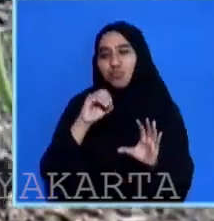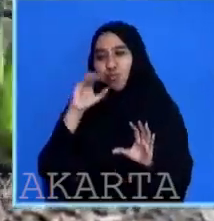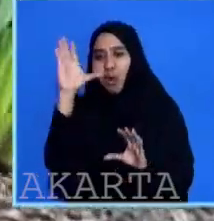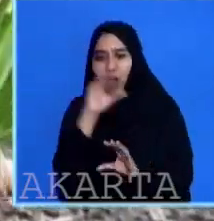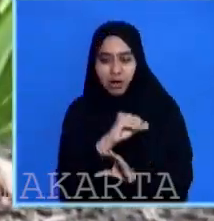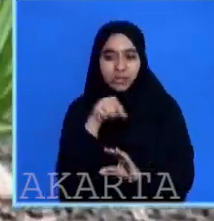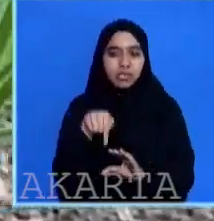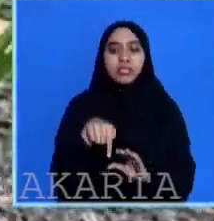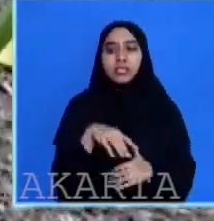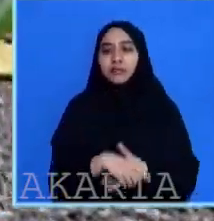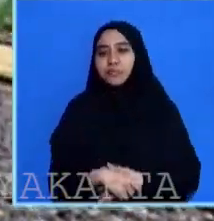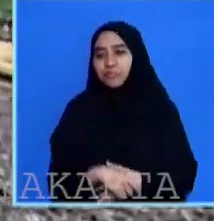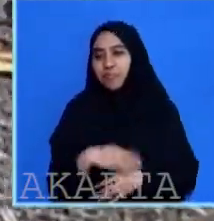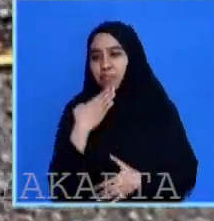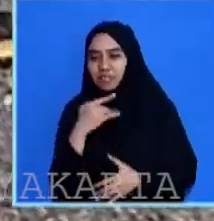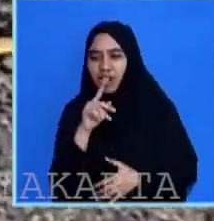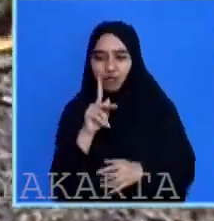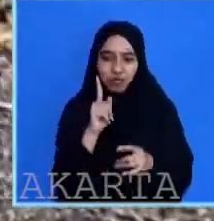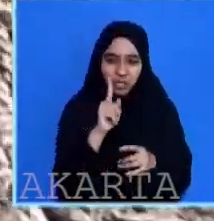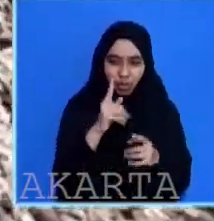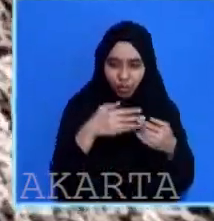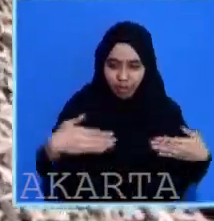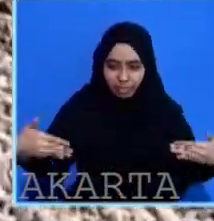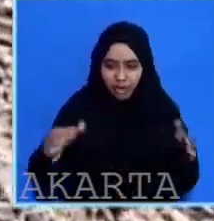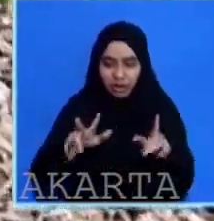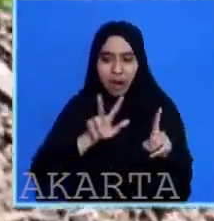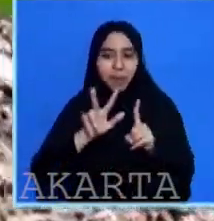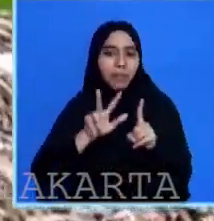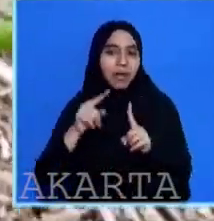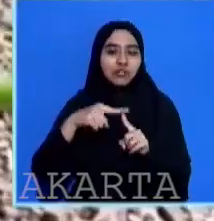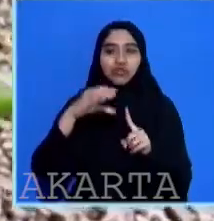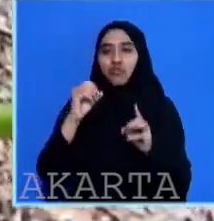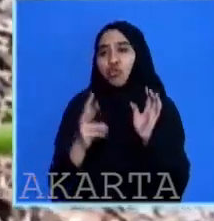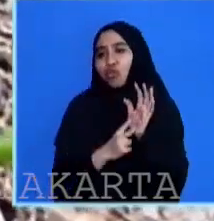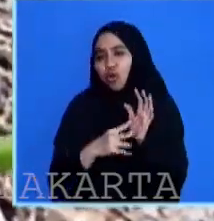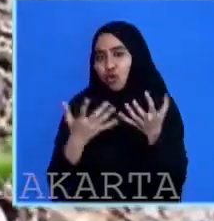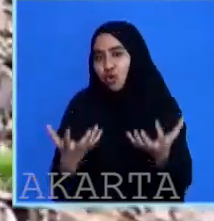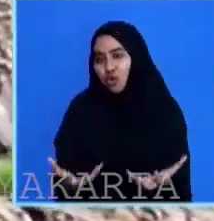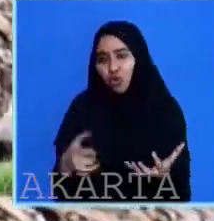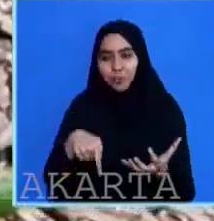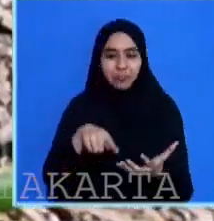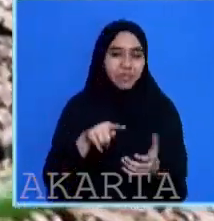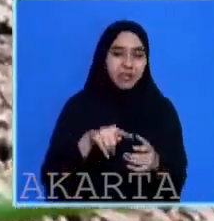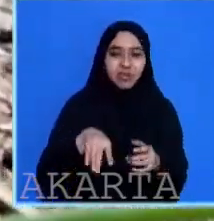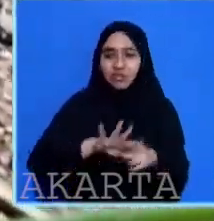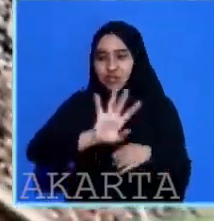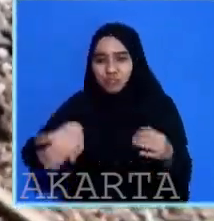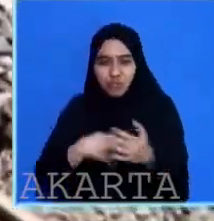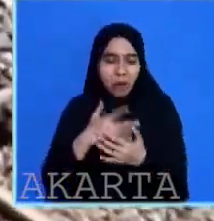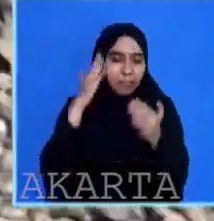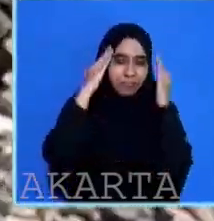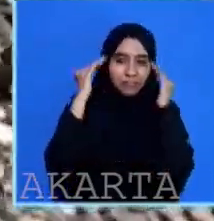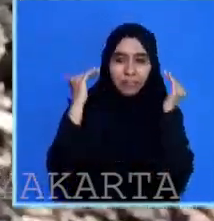sabenung hektar saget Medal kalih ton Langkung nanging emanipun moten kadang Tani saget brambet Kani